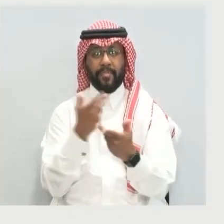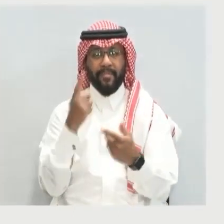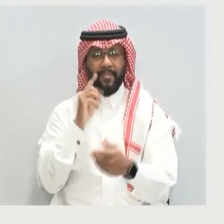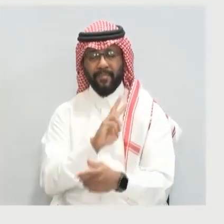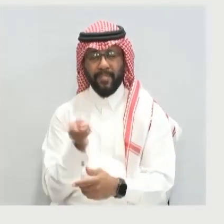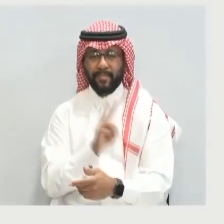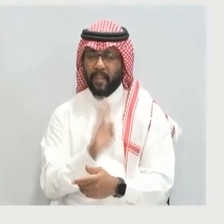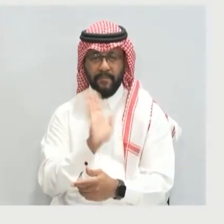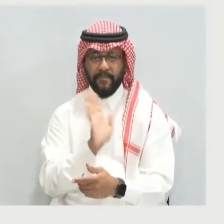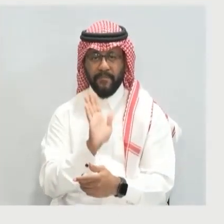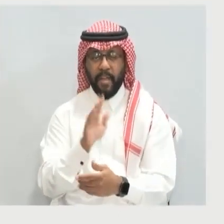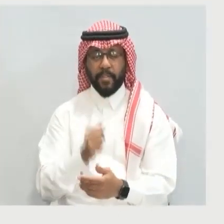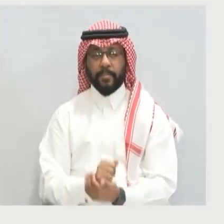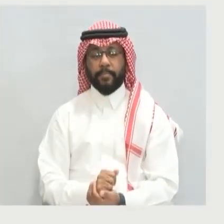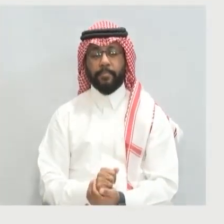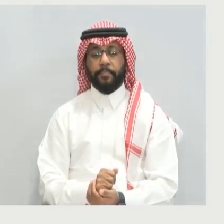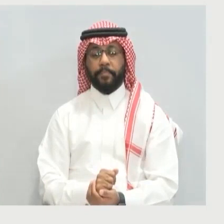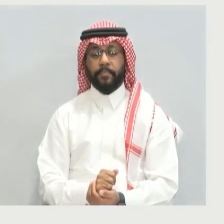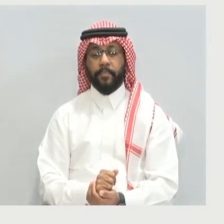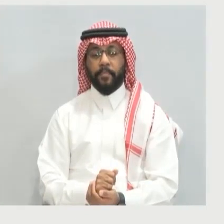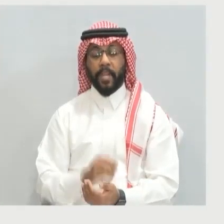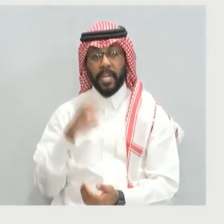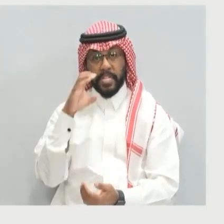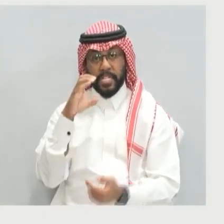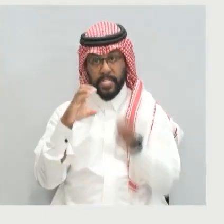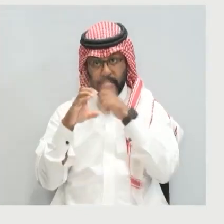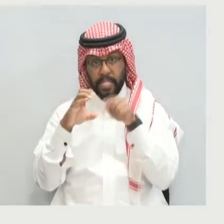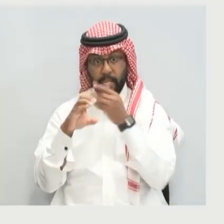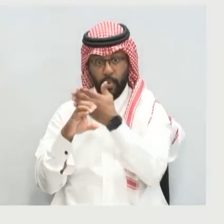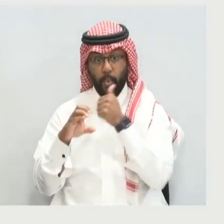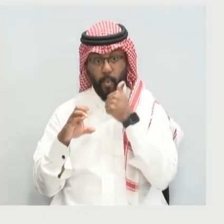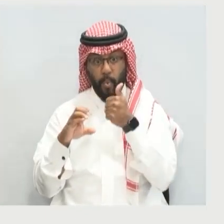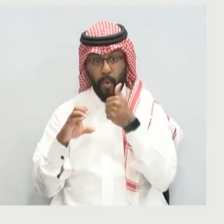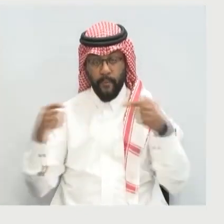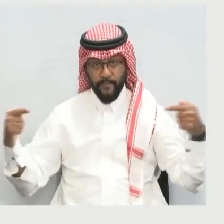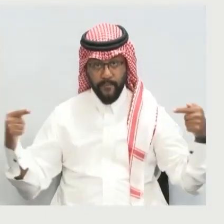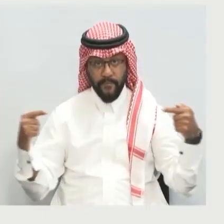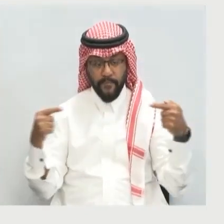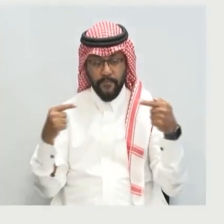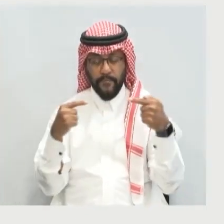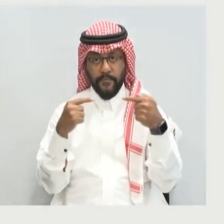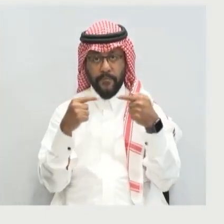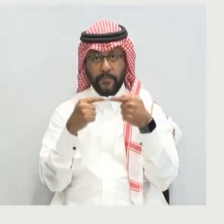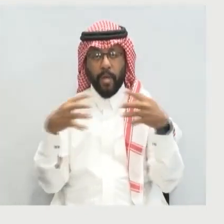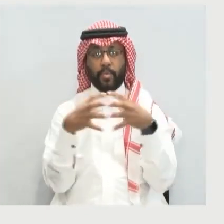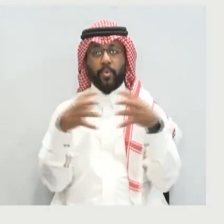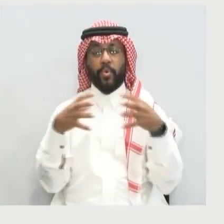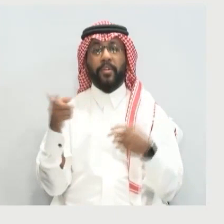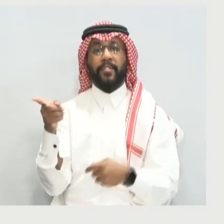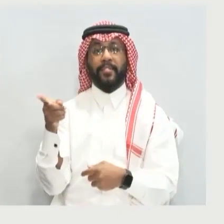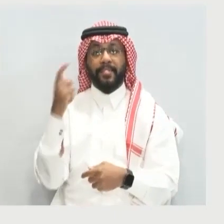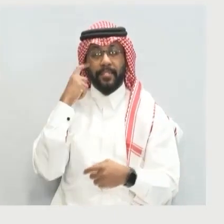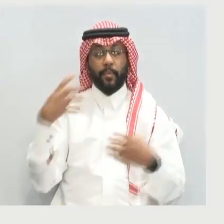هو النواتج كانت في سي اعطتني نواتج وكان الاتجاه لدينا صحيح وتكون مركب